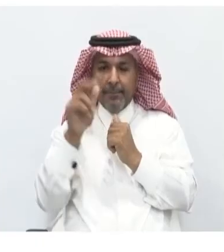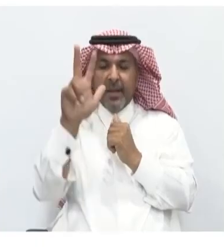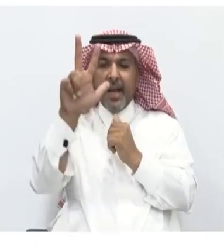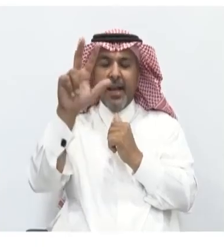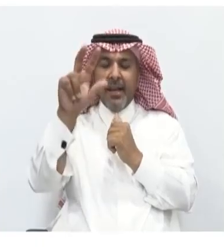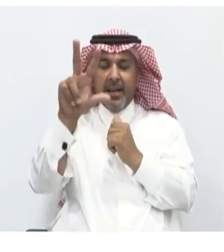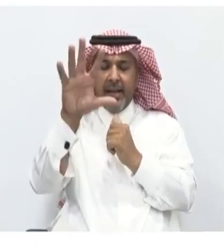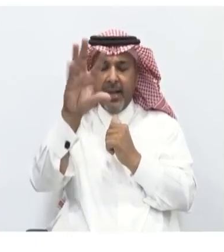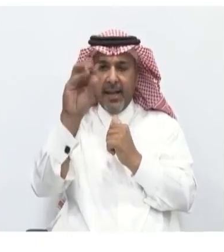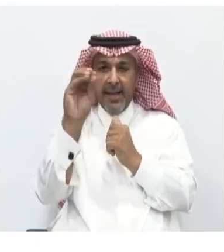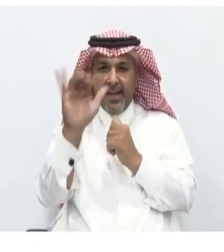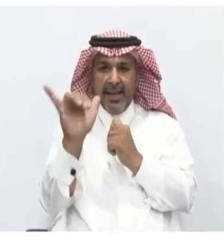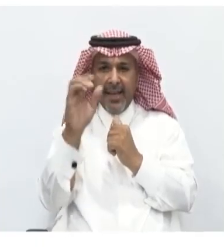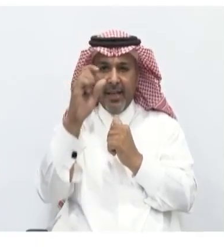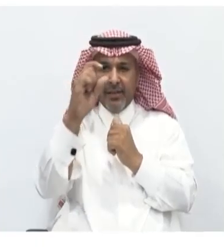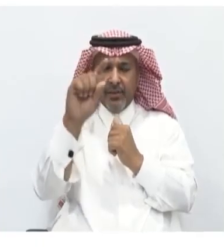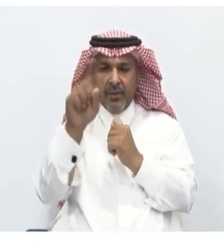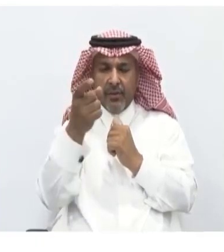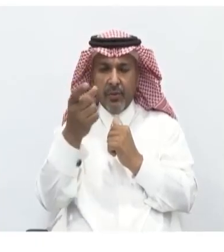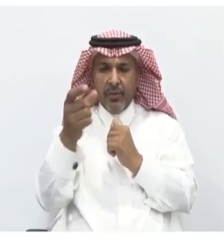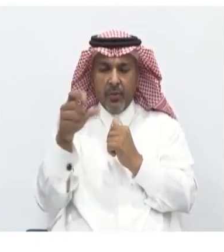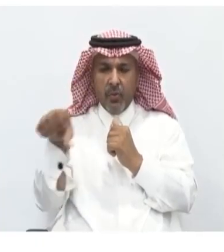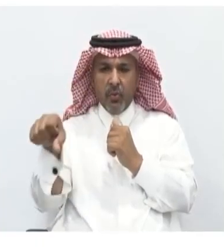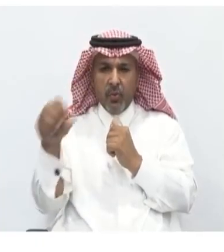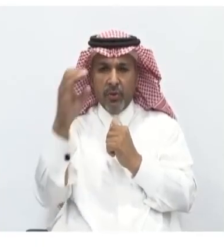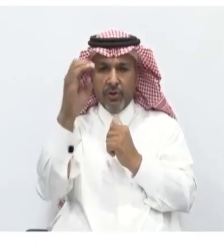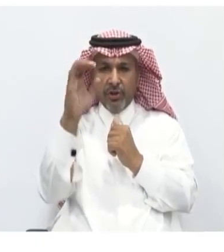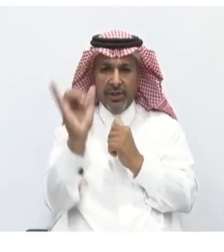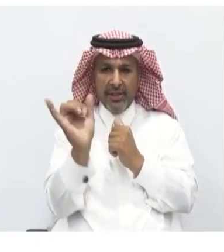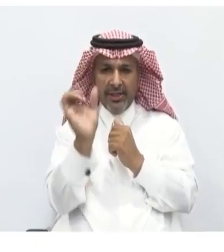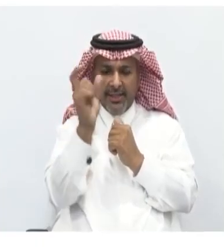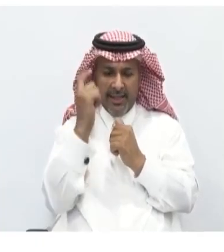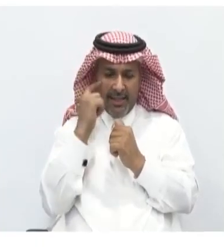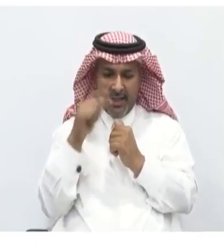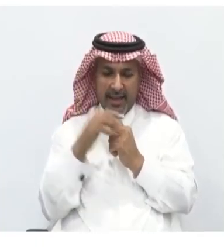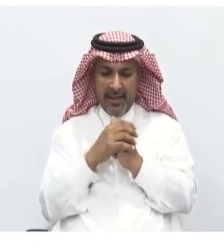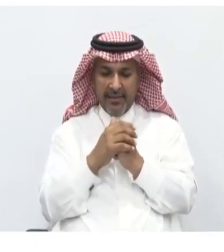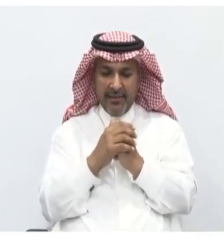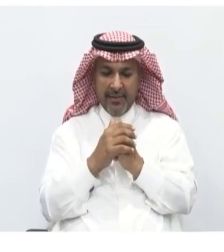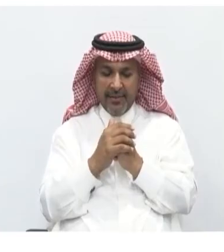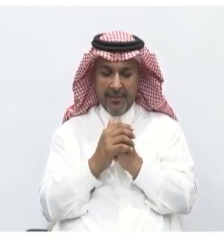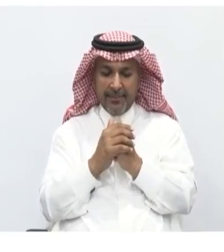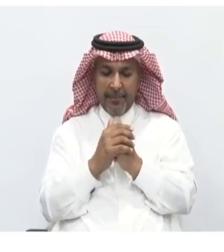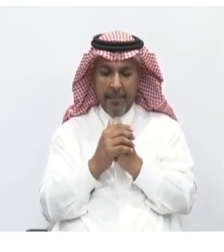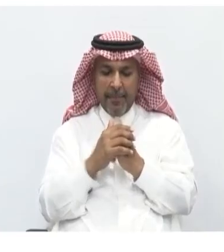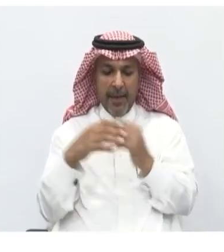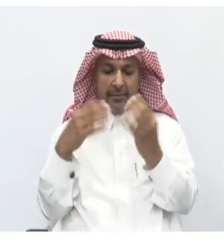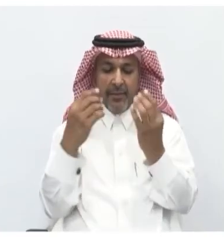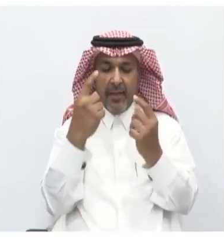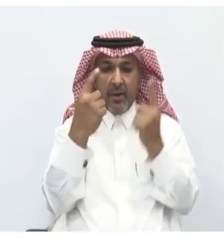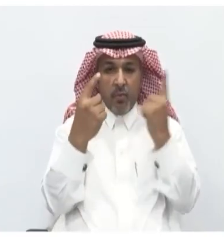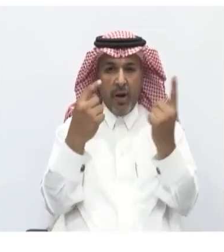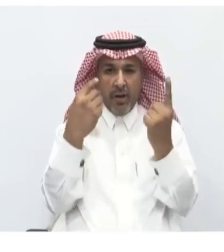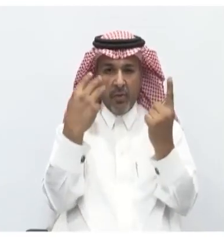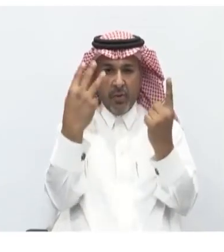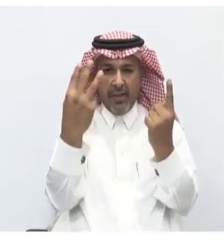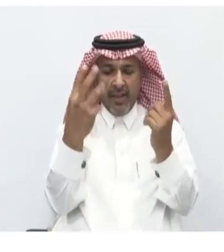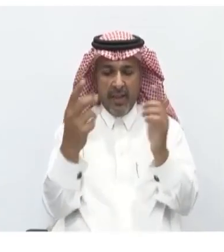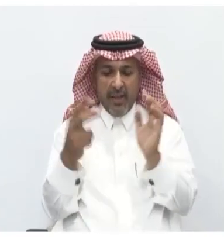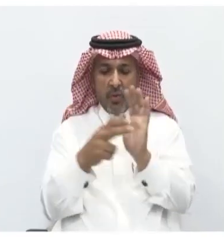الهيدروجين يعطيني اثنين مول من اتش 3 اذا هنا واحد اثنان تبقى لدينا